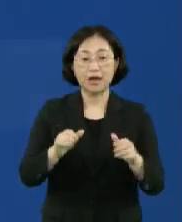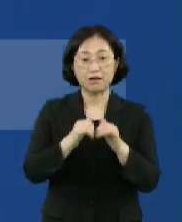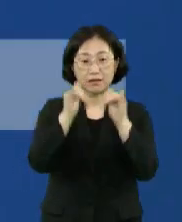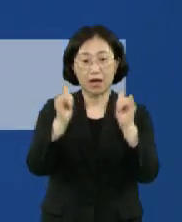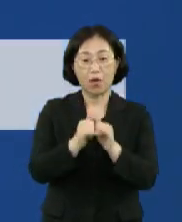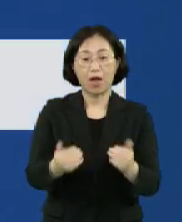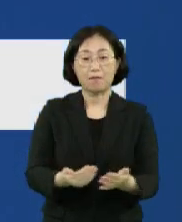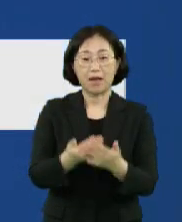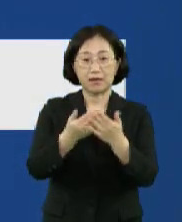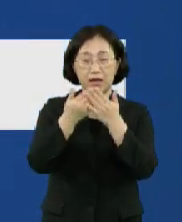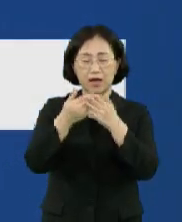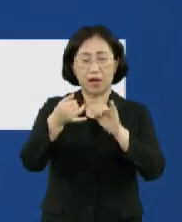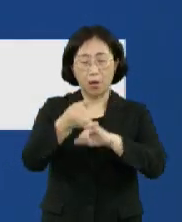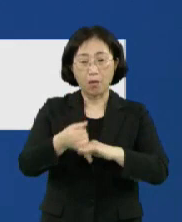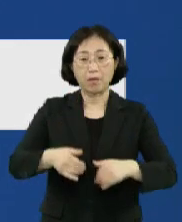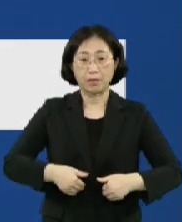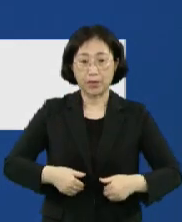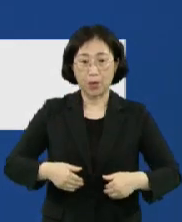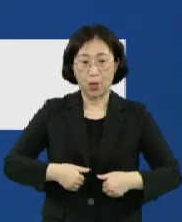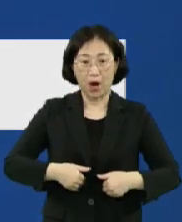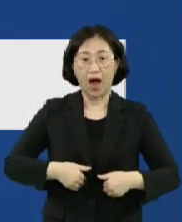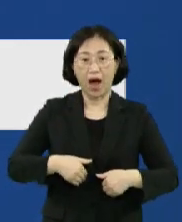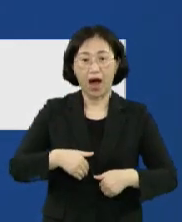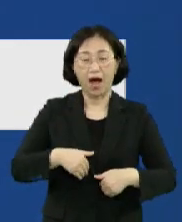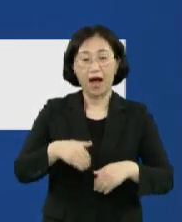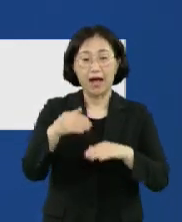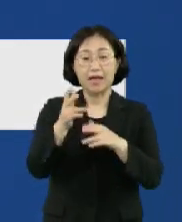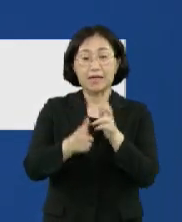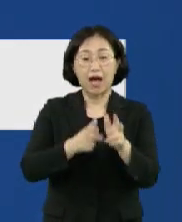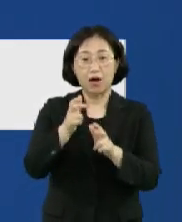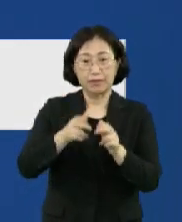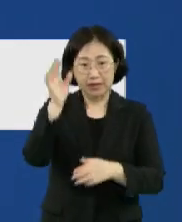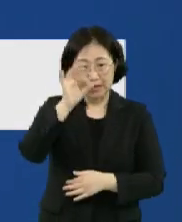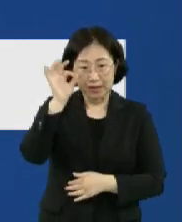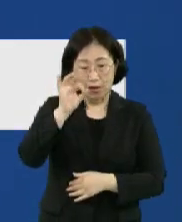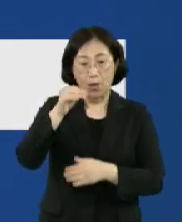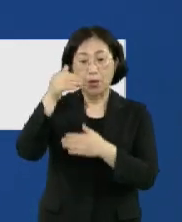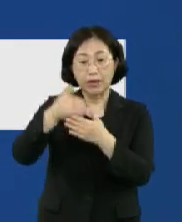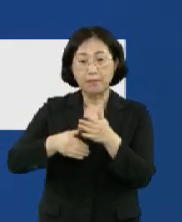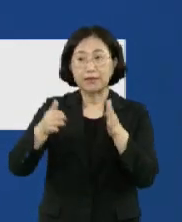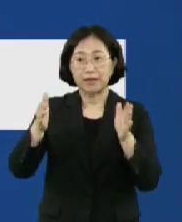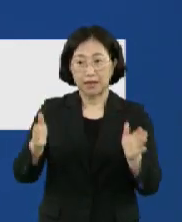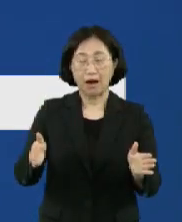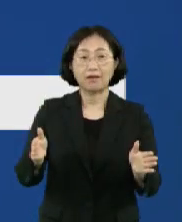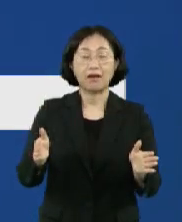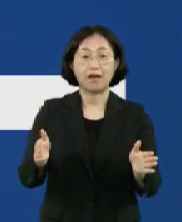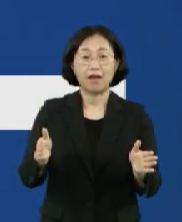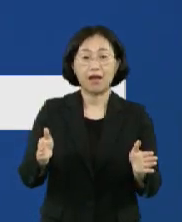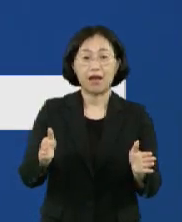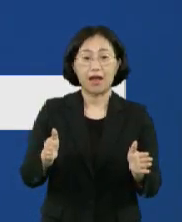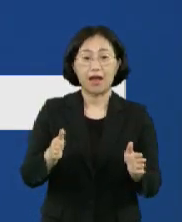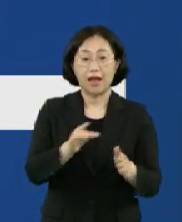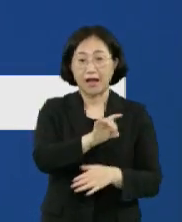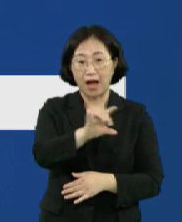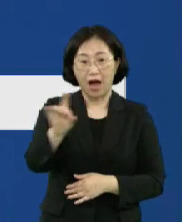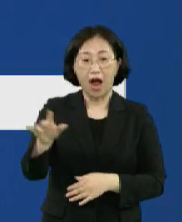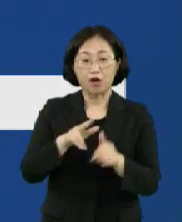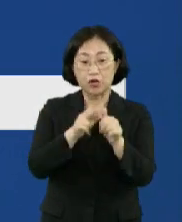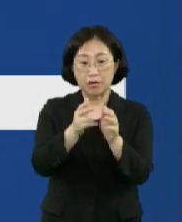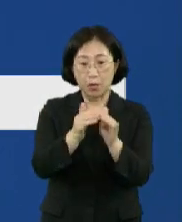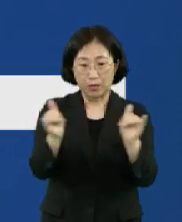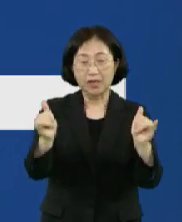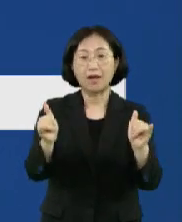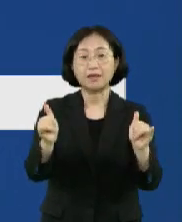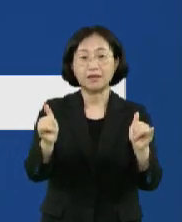발전에 꼭 필요한 사업들을 추가로 발굴하고 앞으로 남은 시간 내에 이것이 각